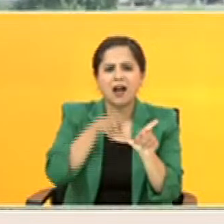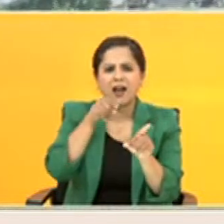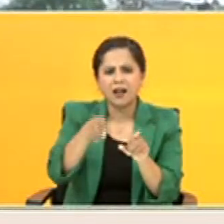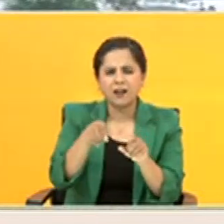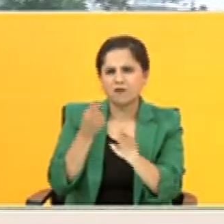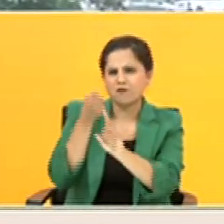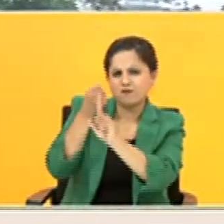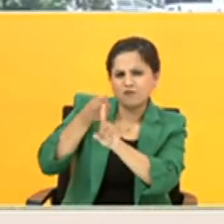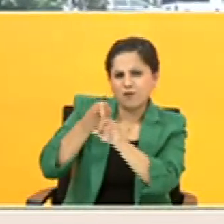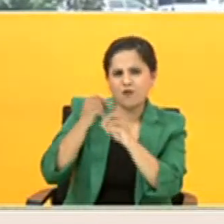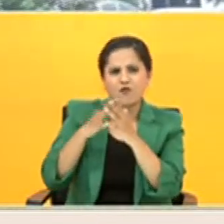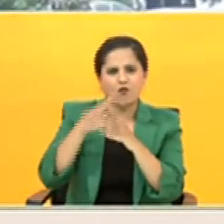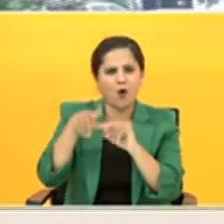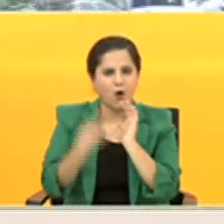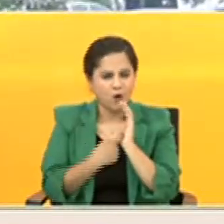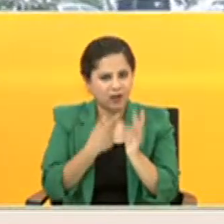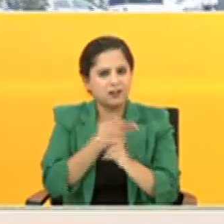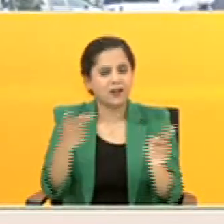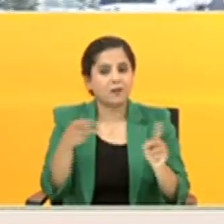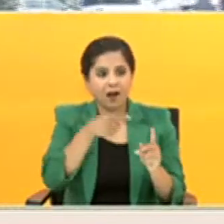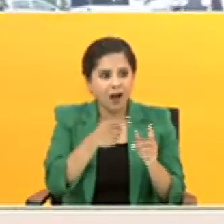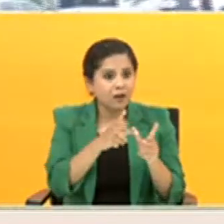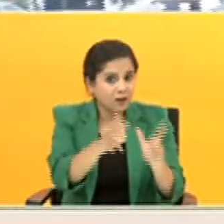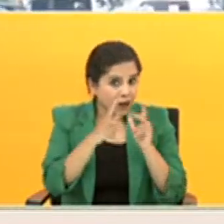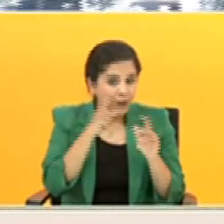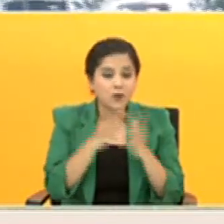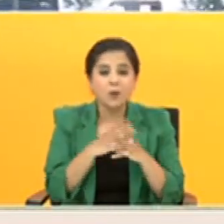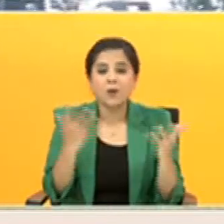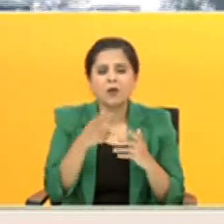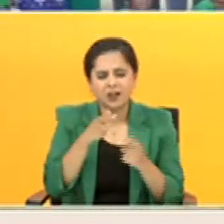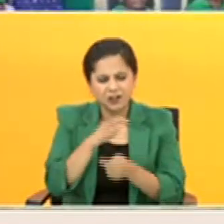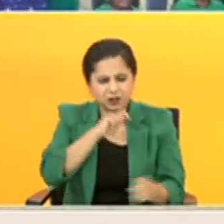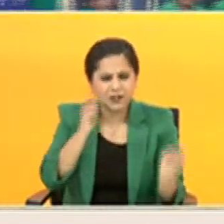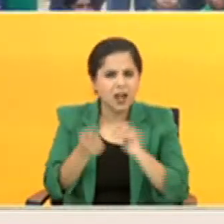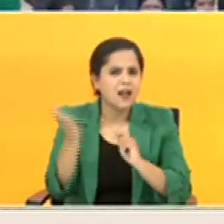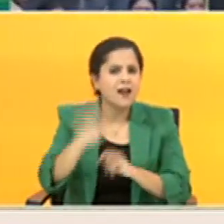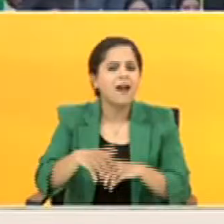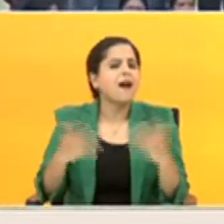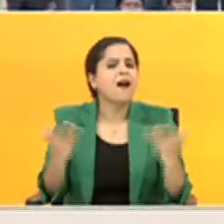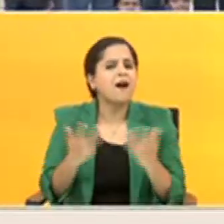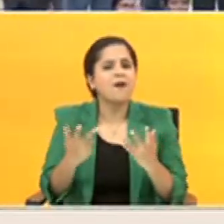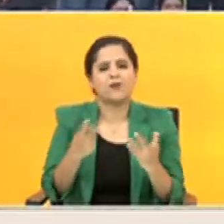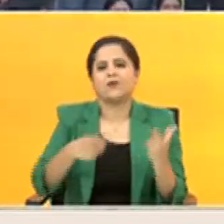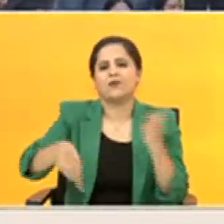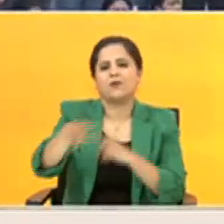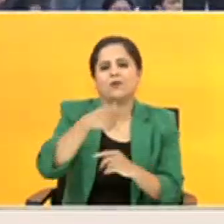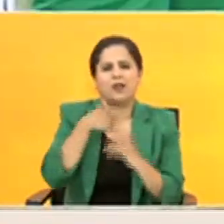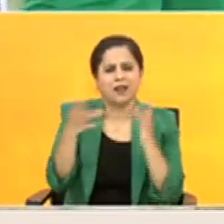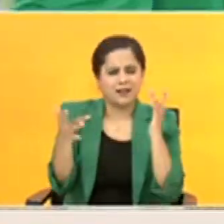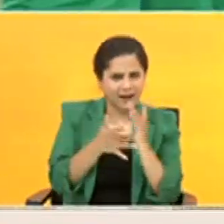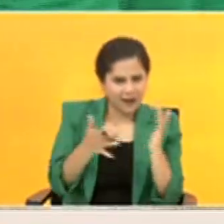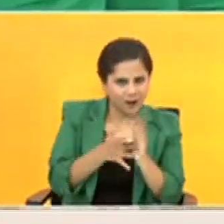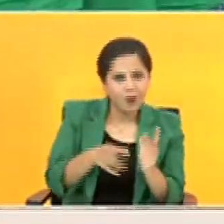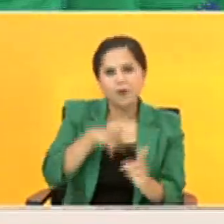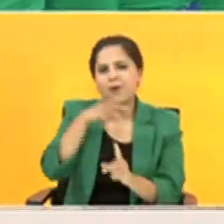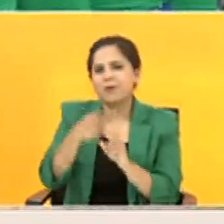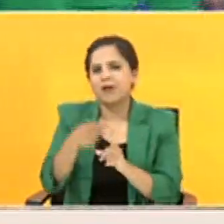है। ये महिलाएं हमें बता रही हैं, बदलाव तब आता है जब तकनीक